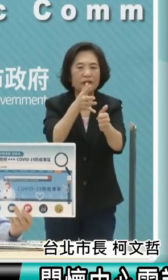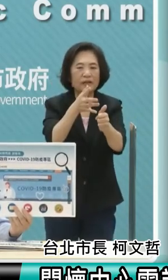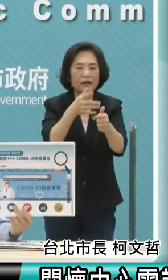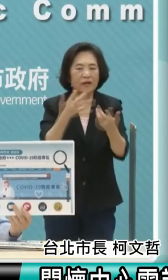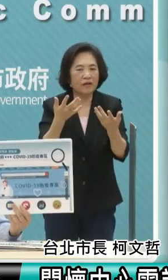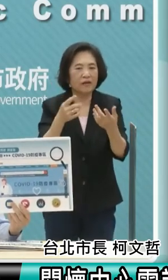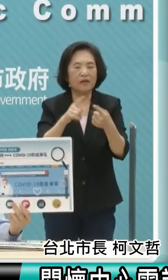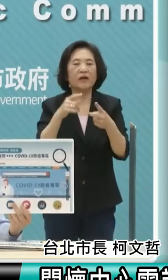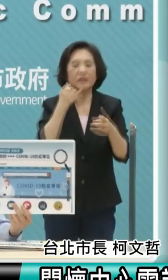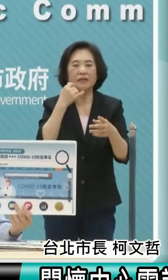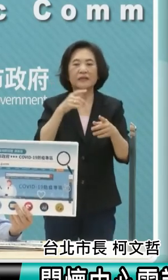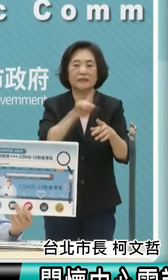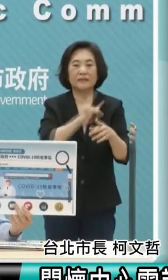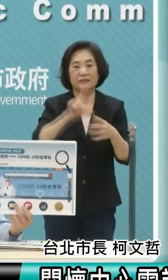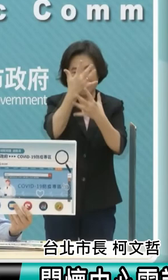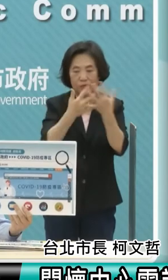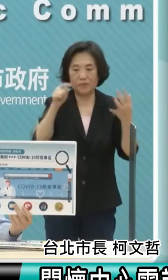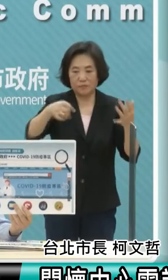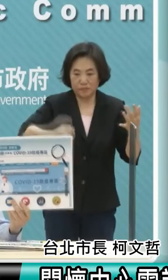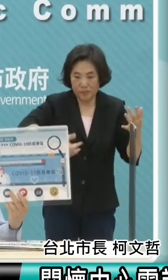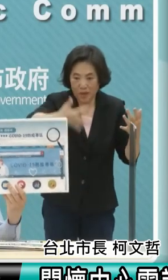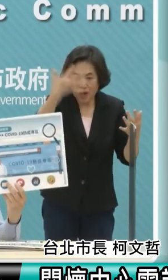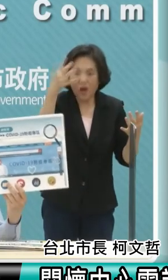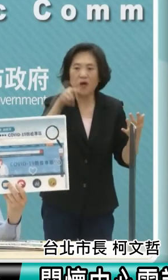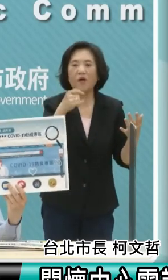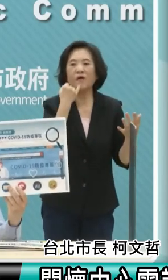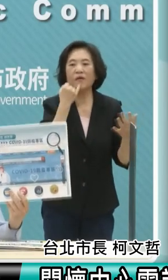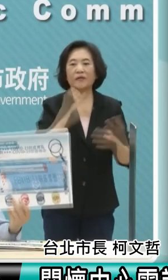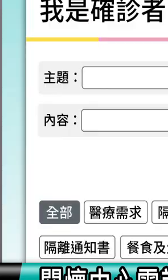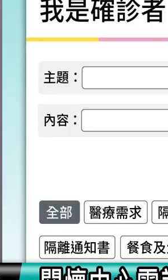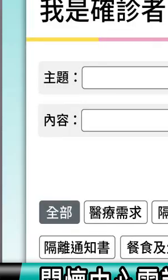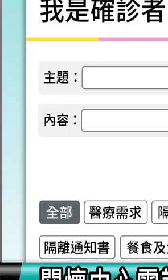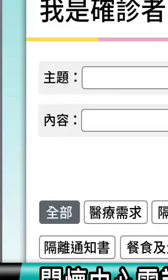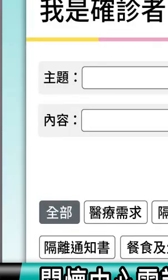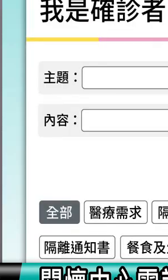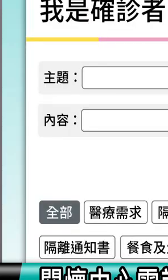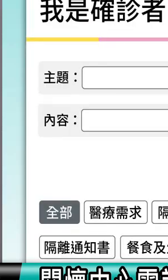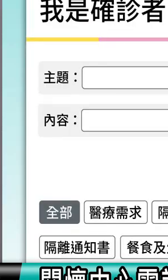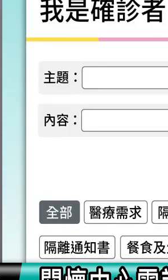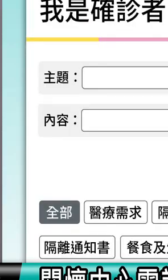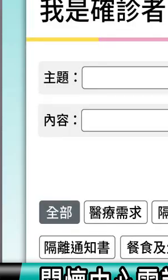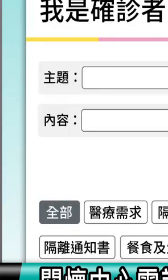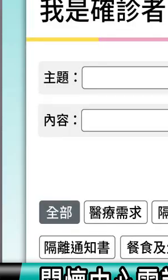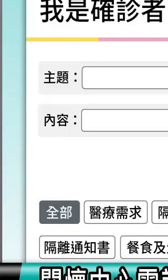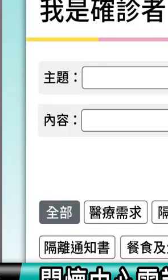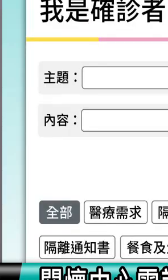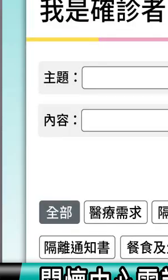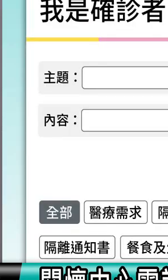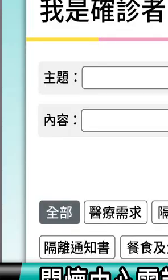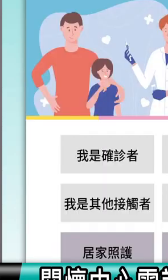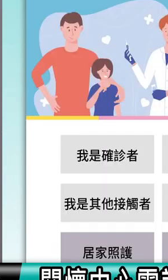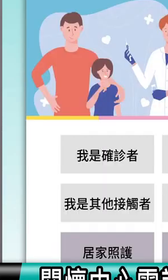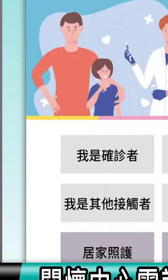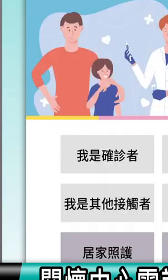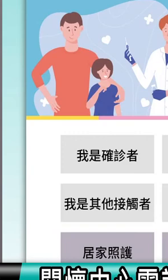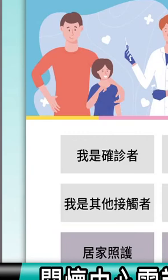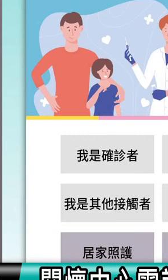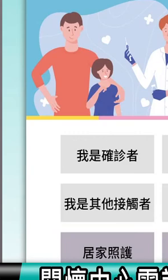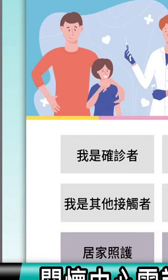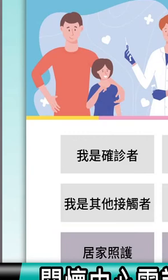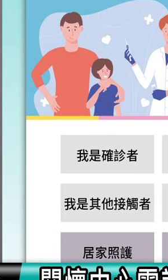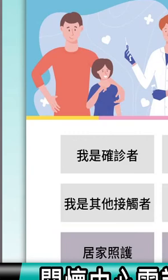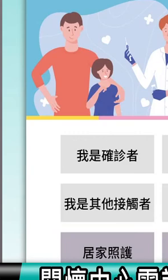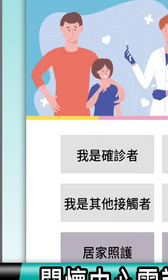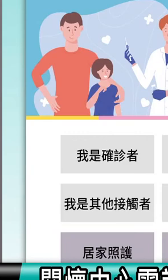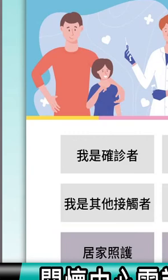information 资讯需要知道的，要看最及时的资料，上网看。 柯文哲强调，拜托大家先上网自己看，就